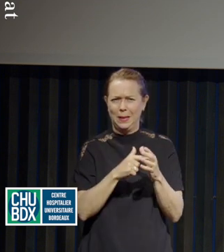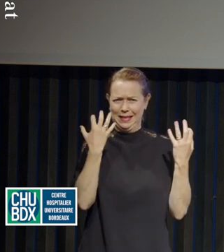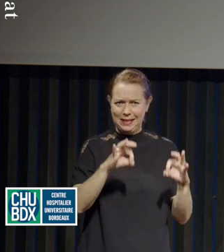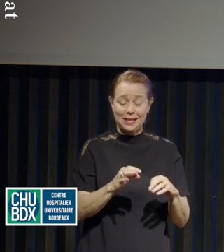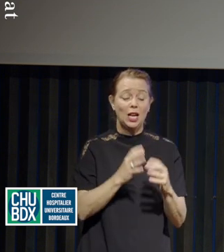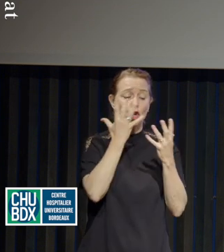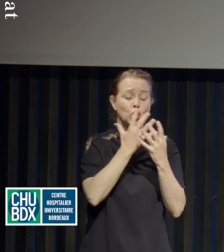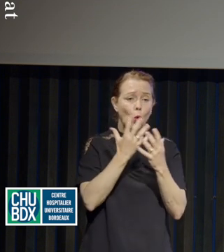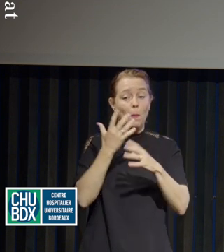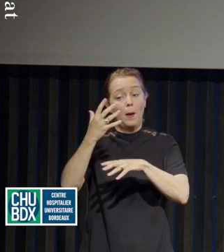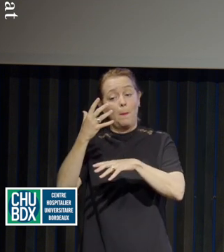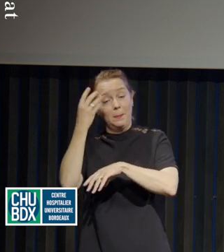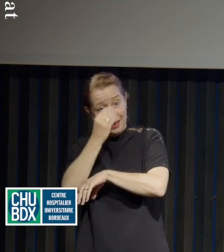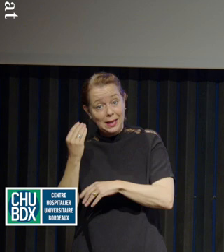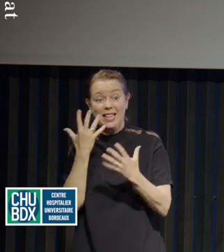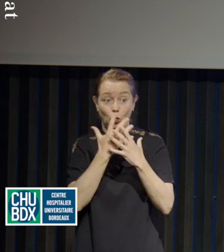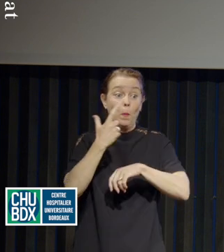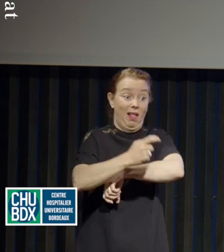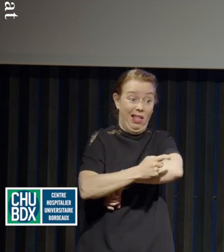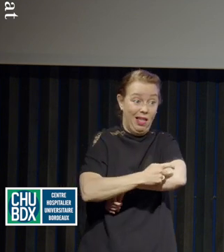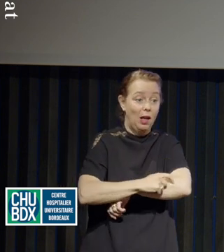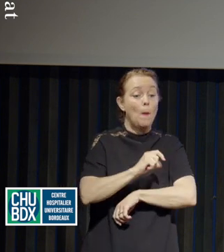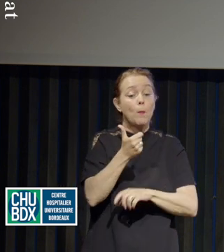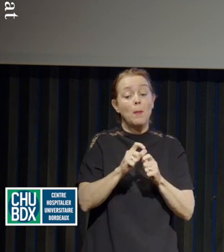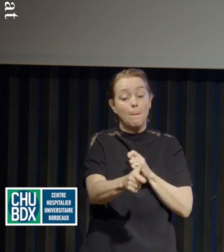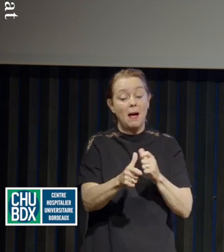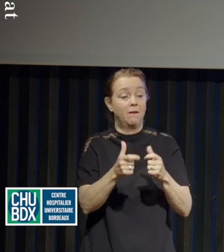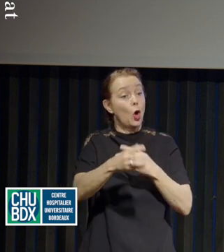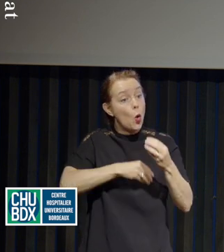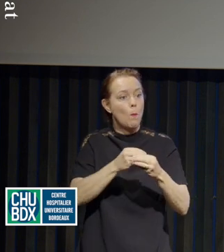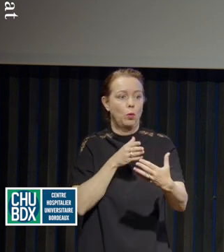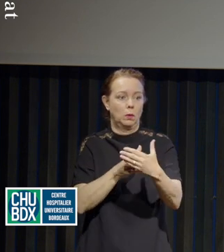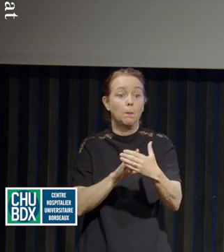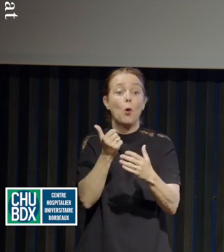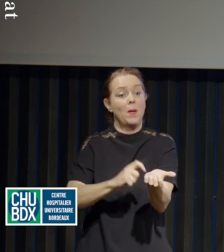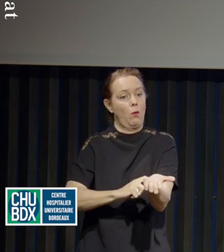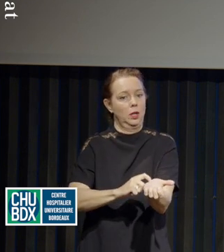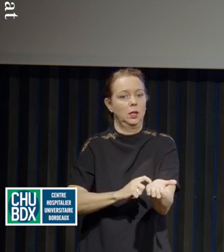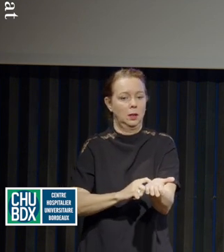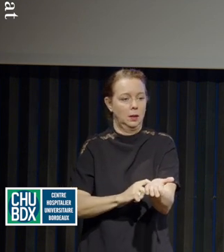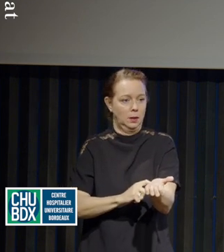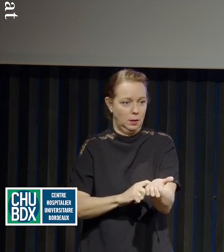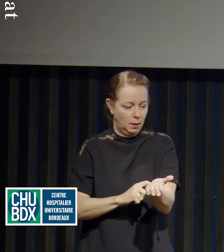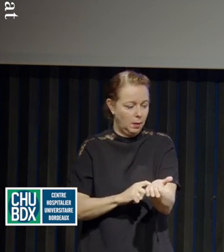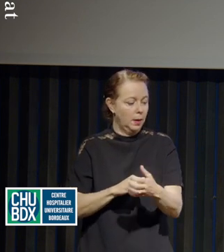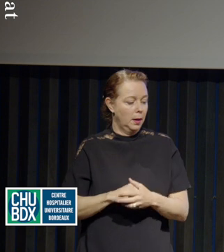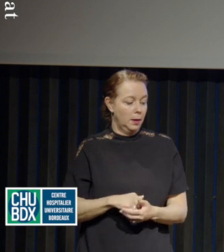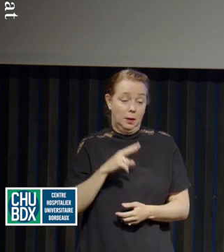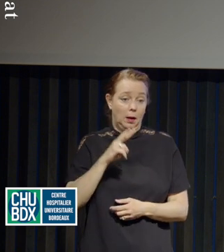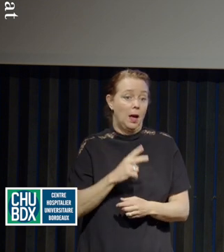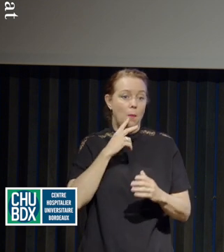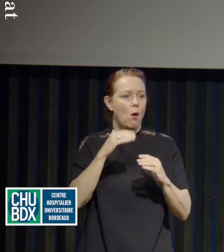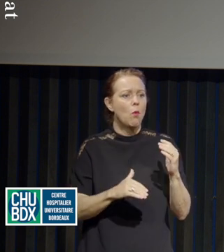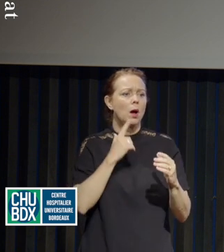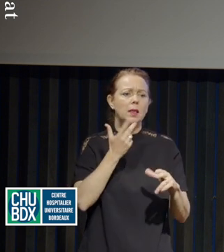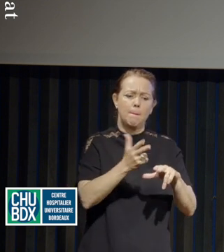troubles psychiatriques et addictifs représentent la première cause de handicap dans le monde, avec 23% des DALI. C'est un peu moins apparent pour